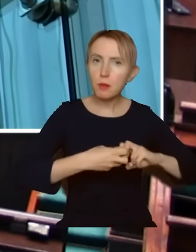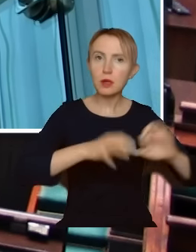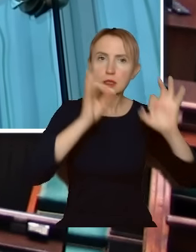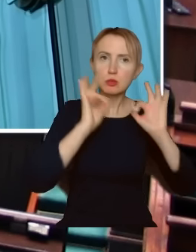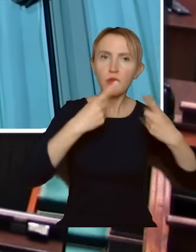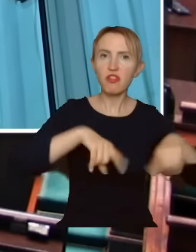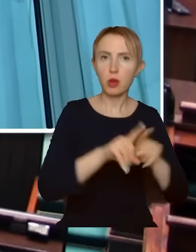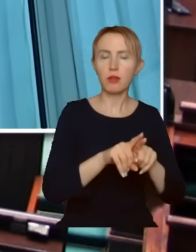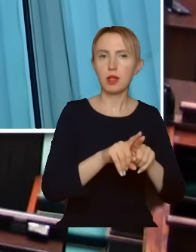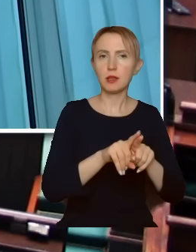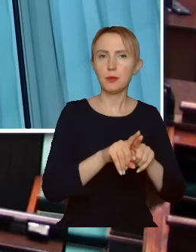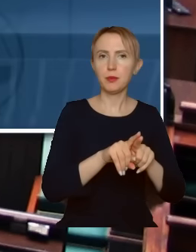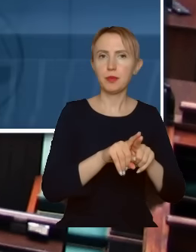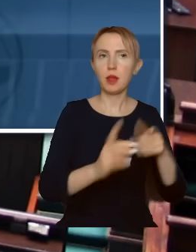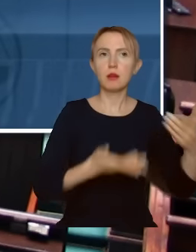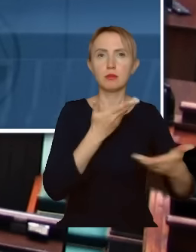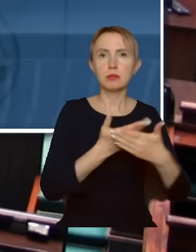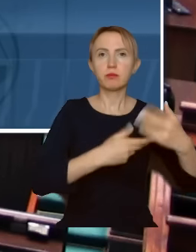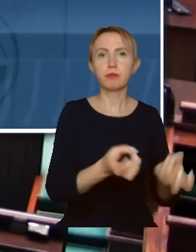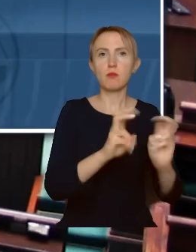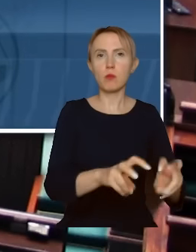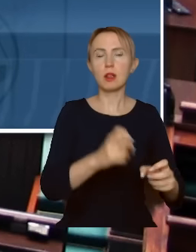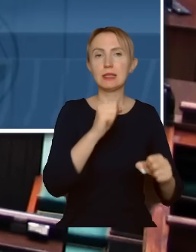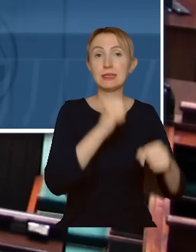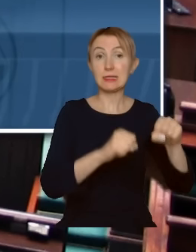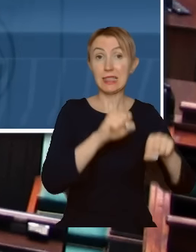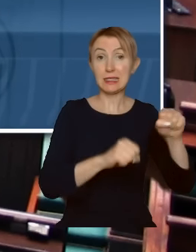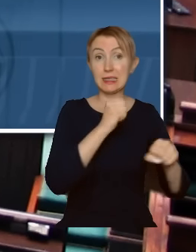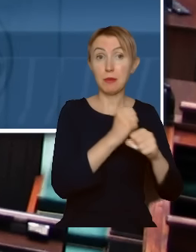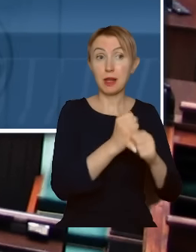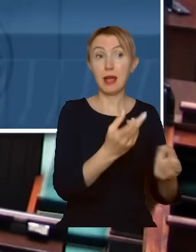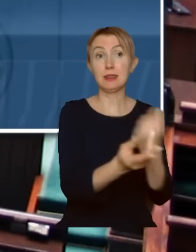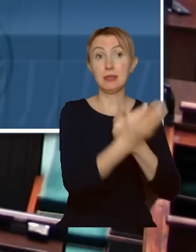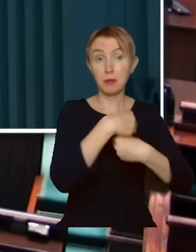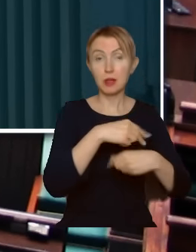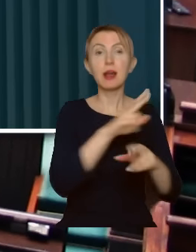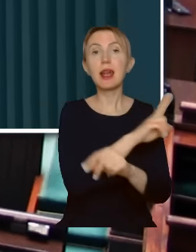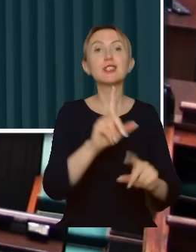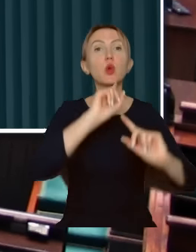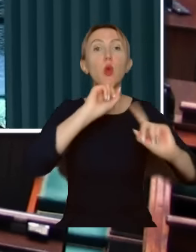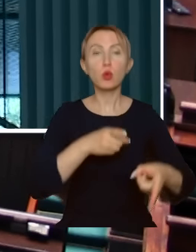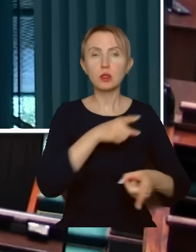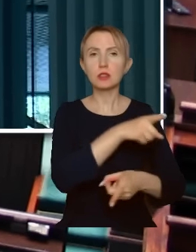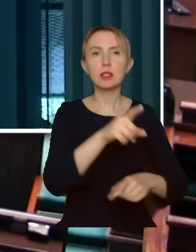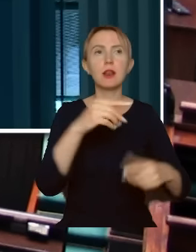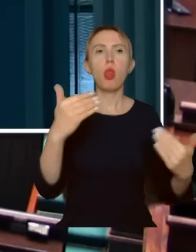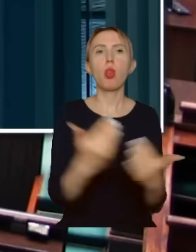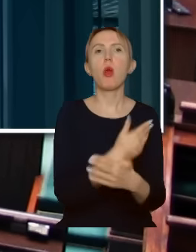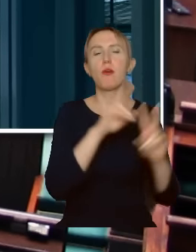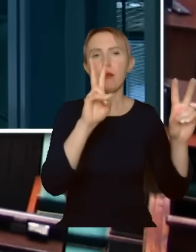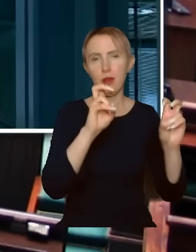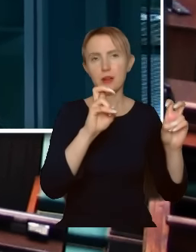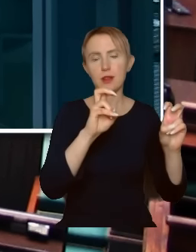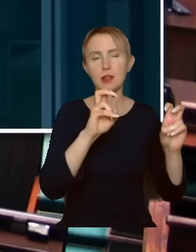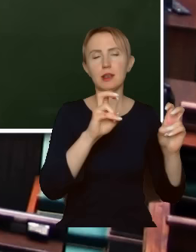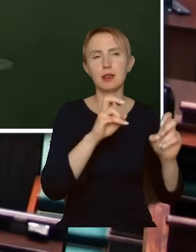owymi nominacjami sędziowskim i za każde orzeczenie wydane przez tak zwanych Neos sędziów bo w skrócie